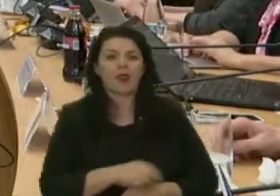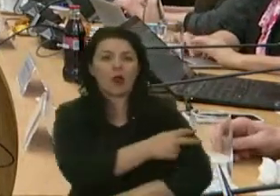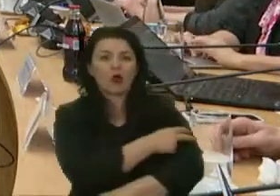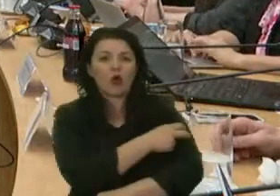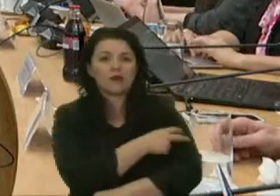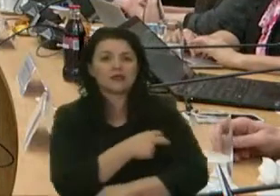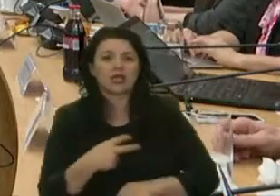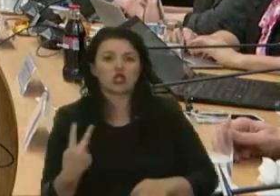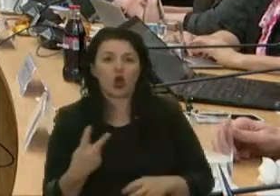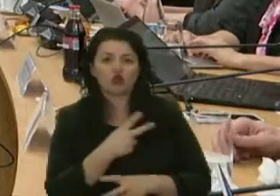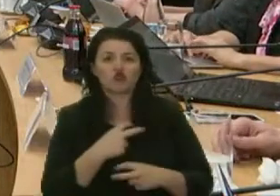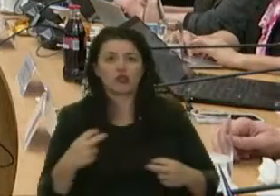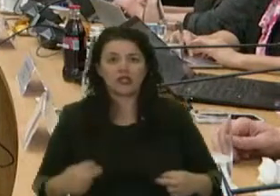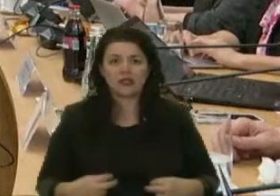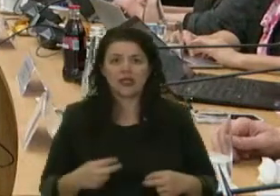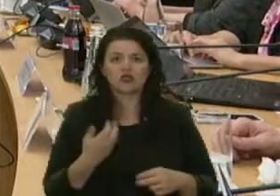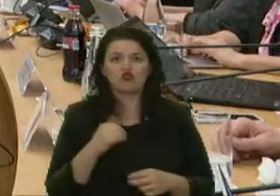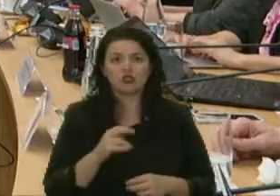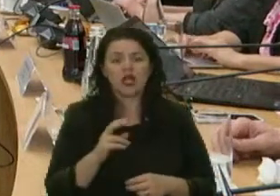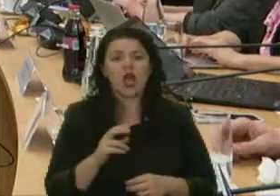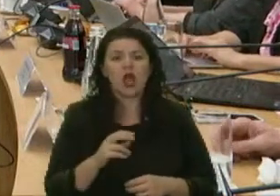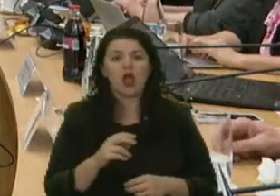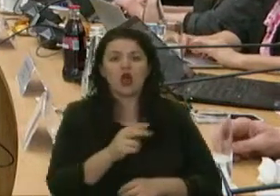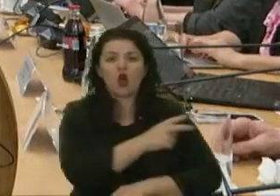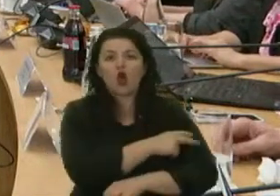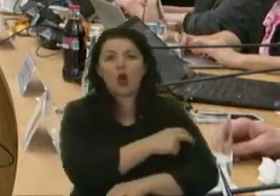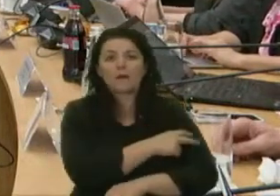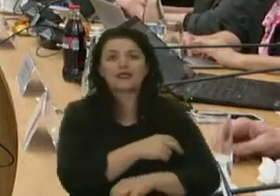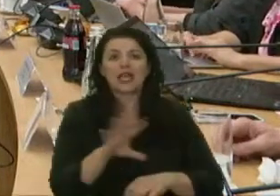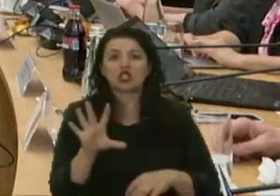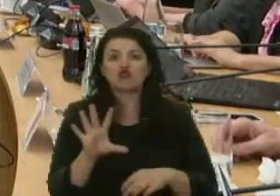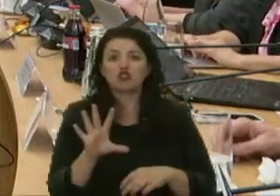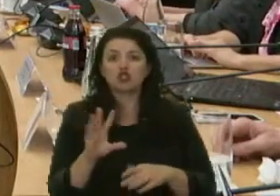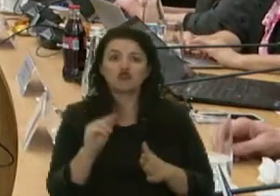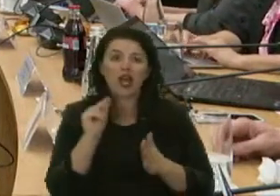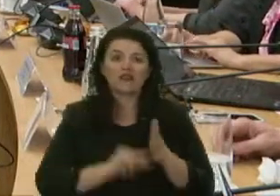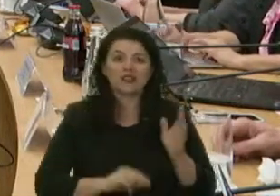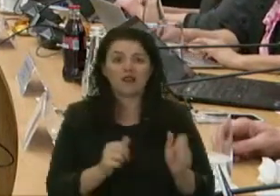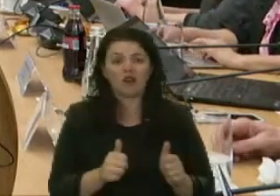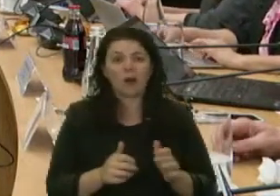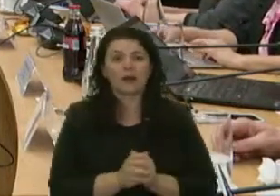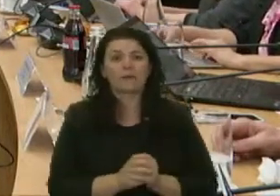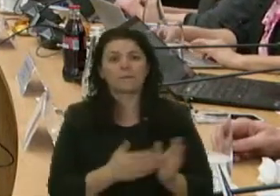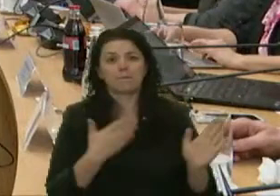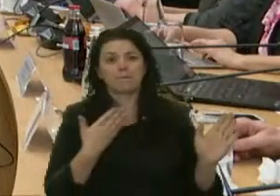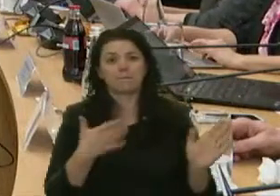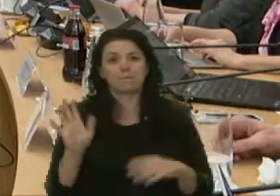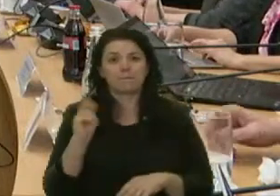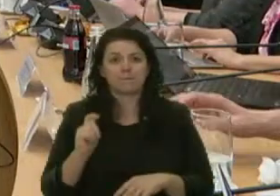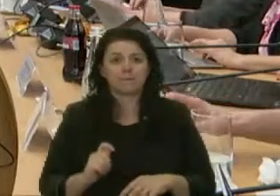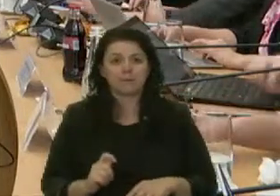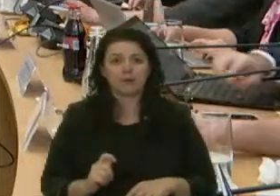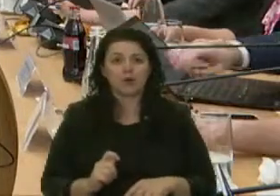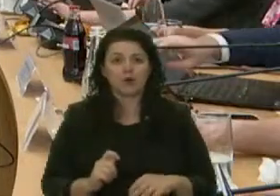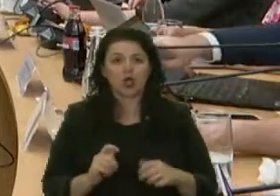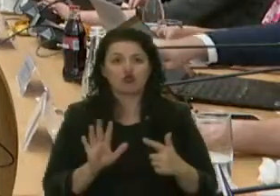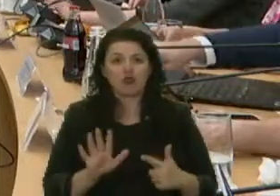juridică aviz favorabil Comisia 5 Comisia c aviz favorabil supun la vot proiectul numărul